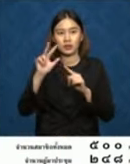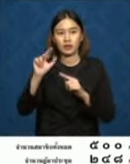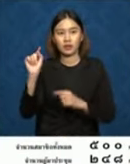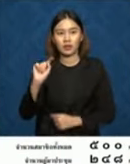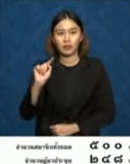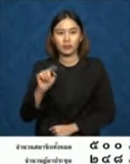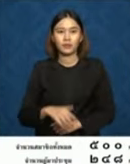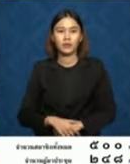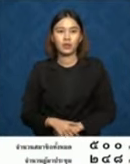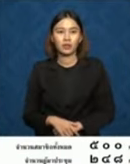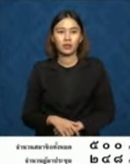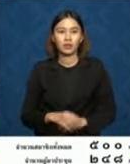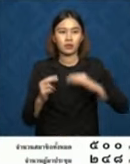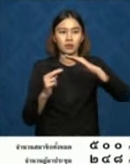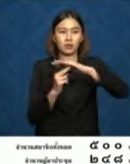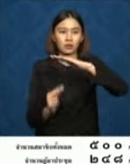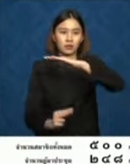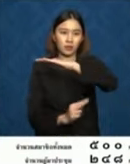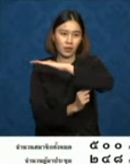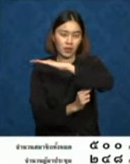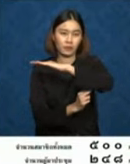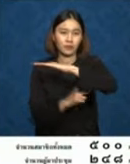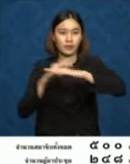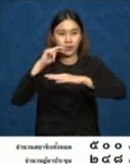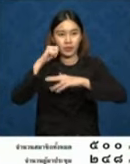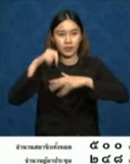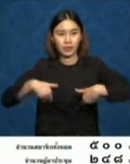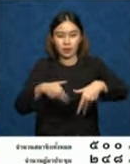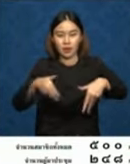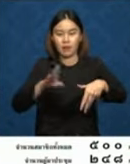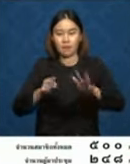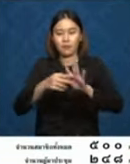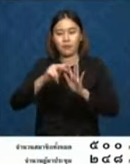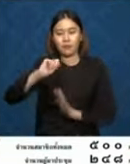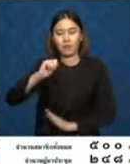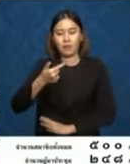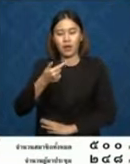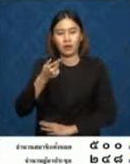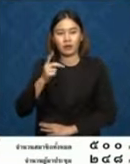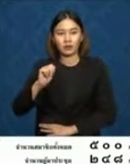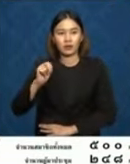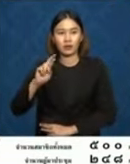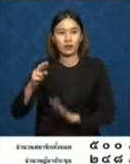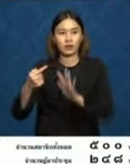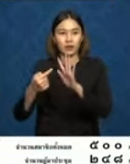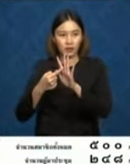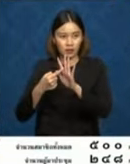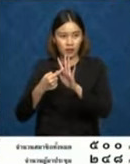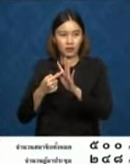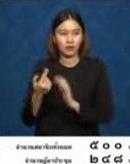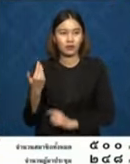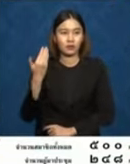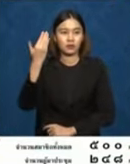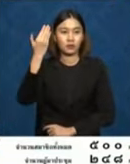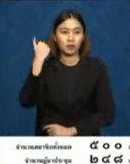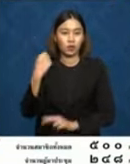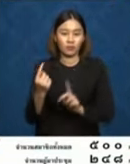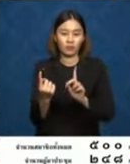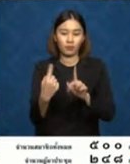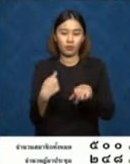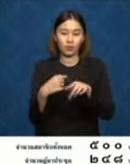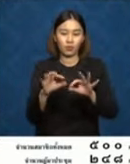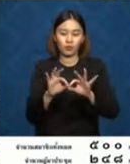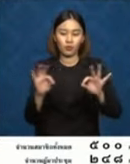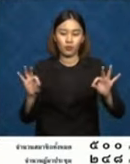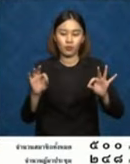เรื่องสะพานข้ามแม่น้ำบางนารานะครับเดิมเป็น2ช่องทางกว้าง8เมตรย